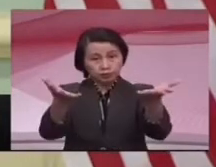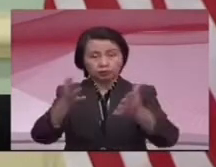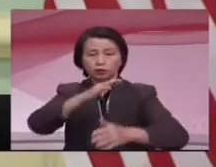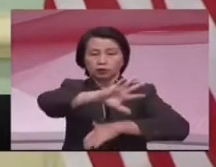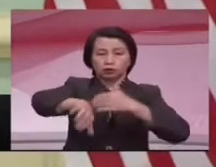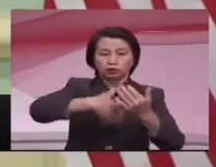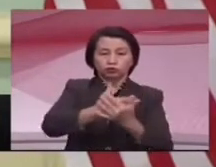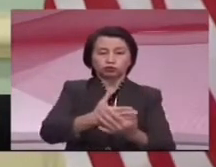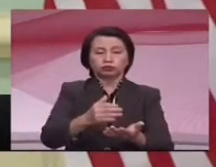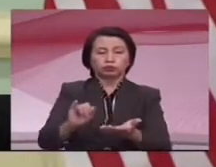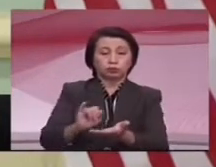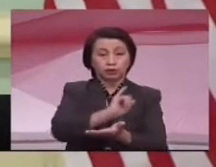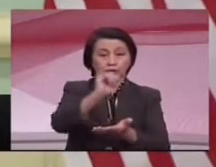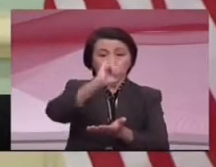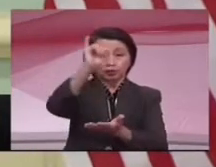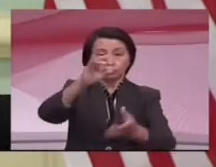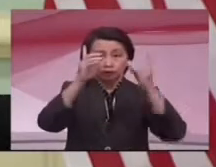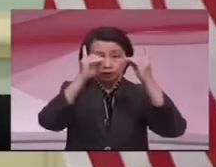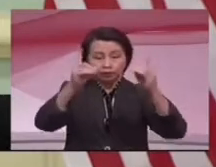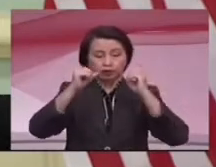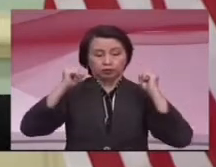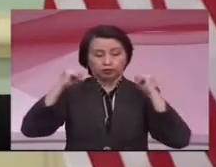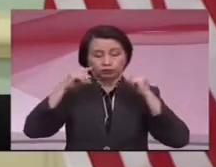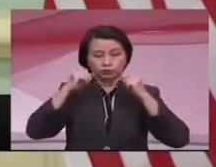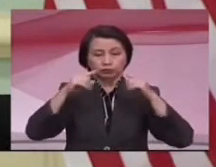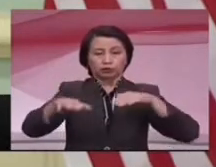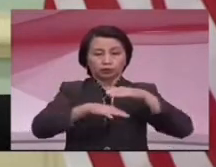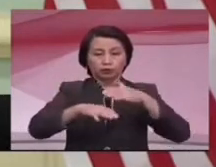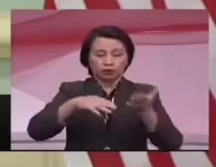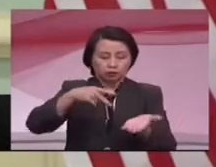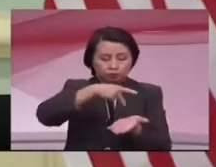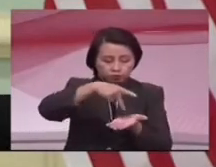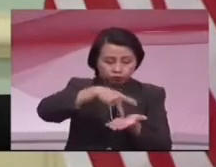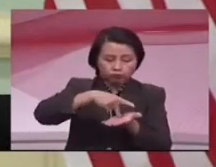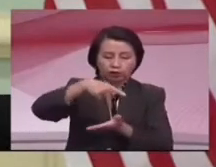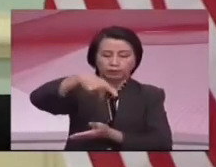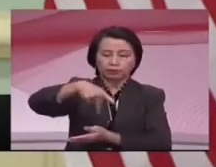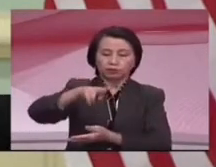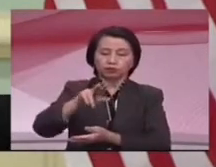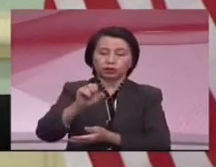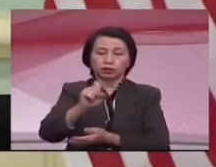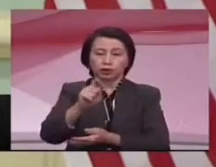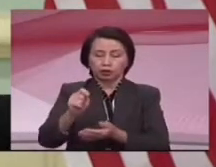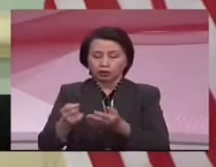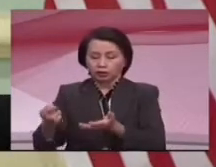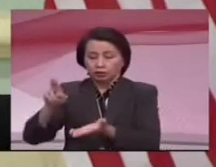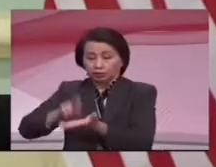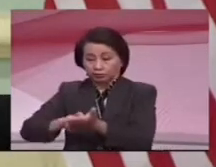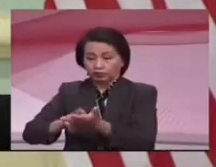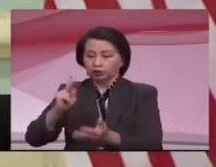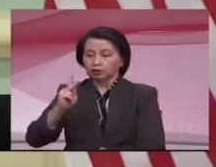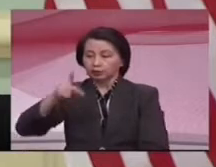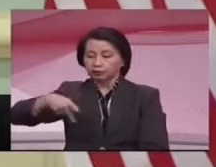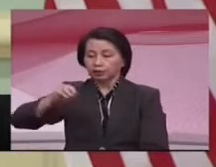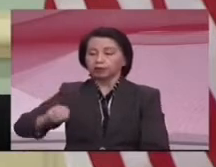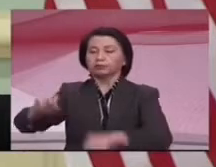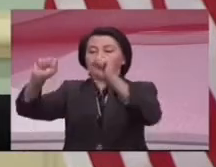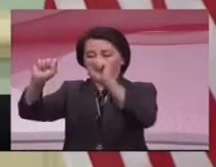semua situasi pendidikan swasta di bawah kategori pusat yang pendaftar dengan qpm